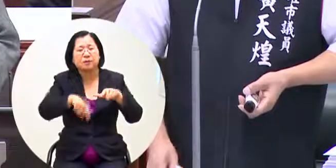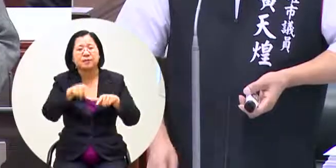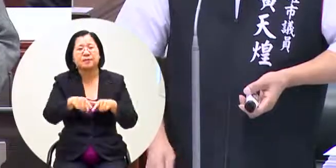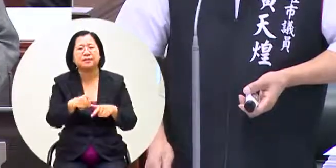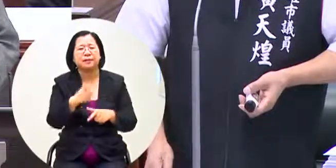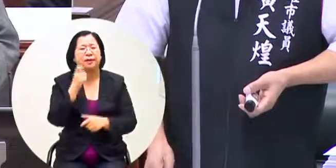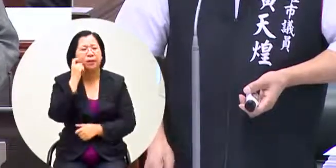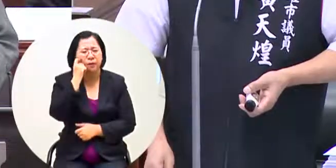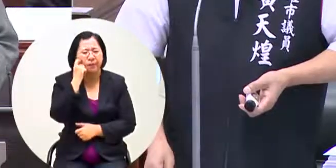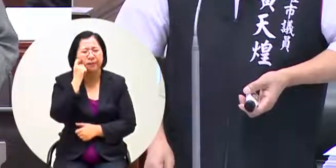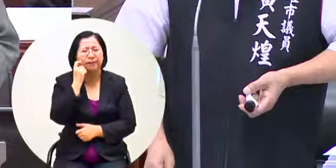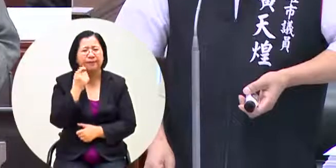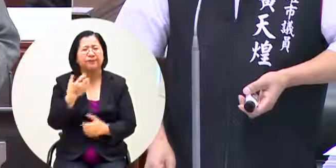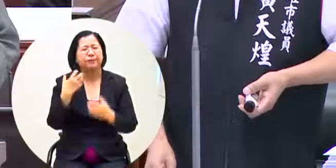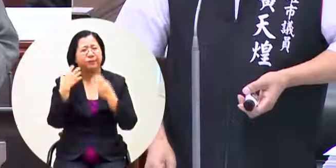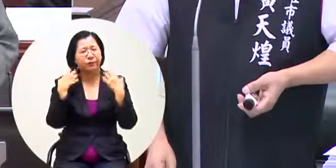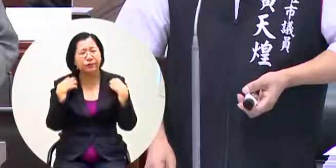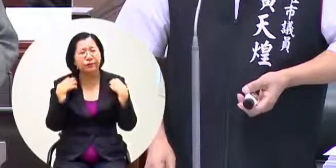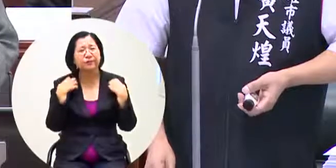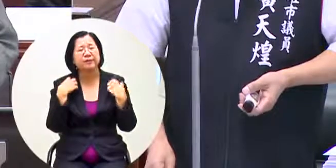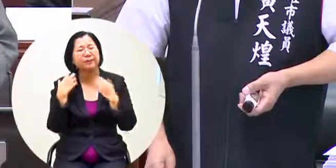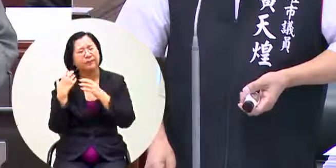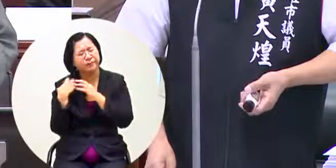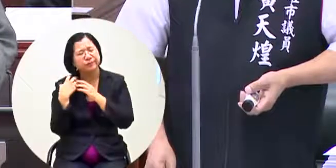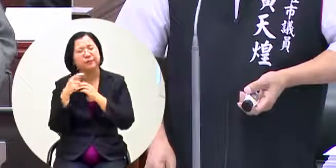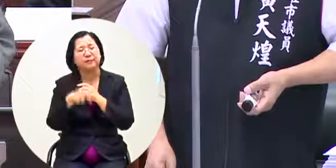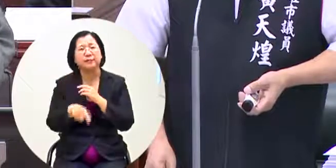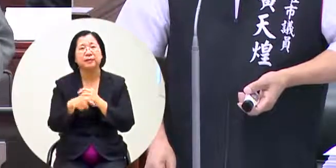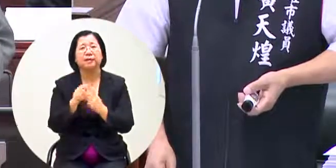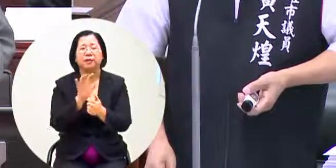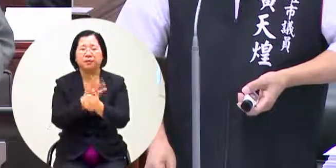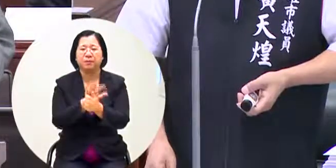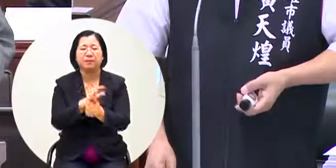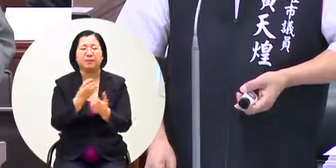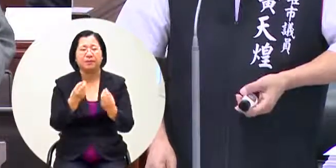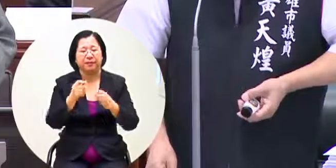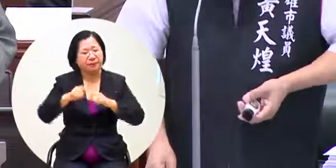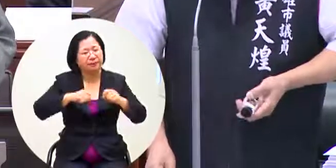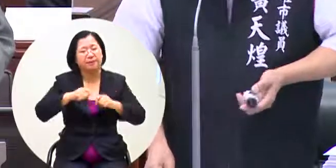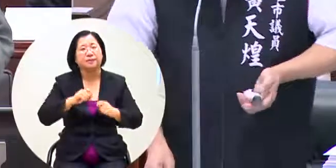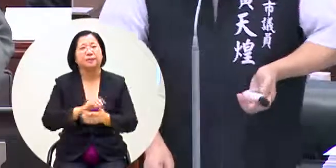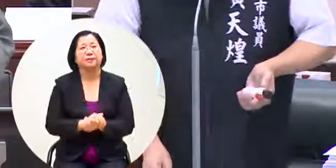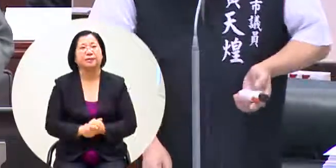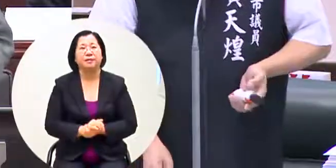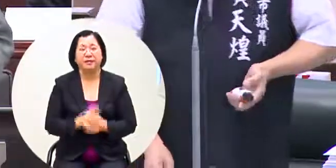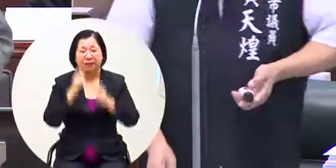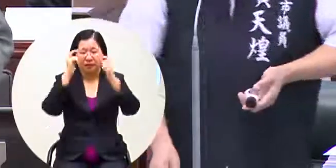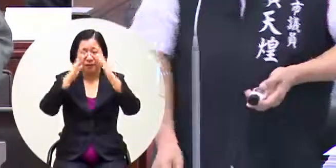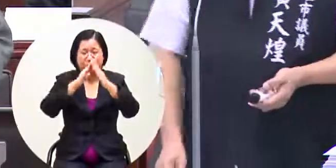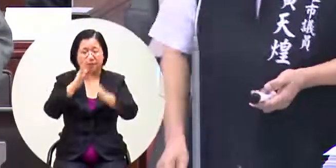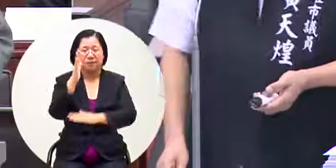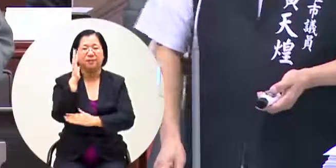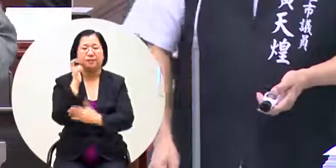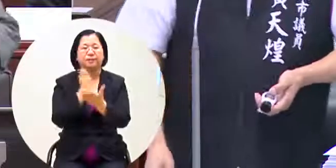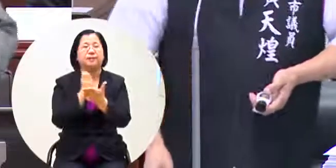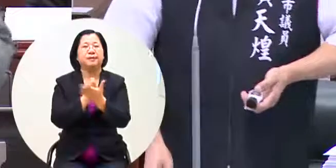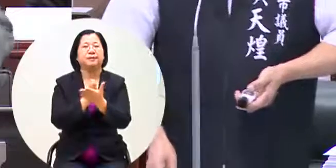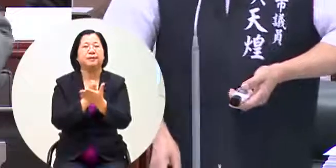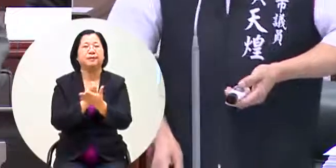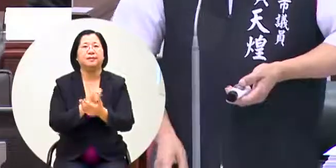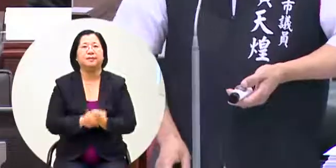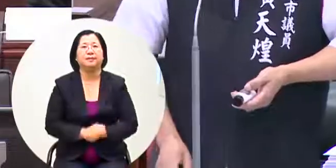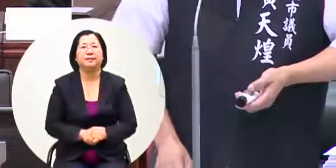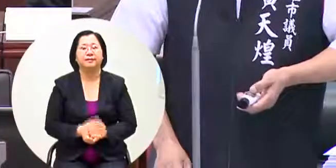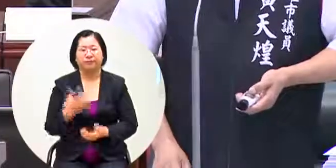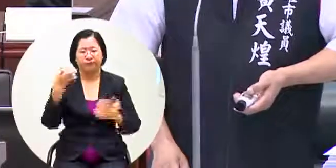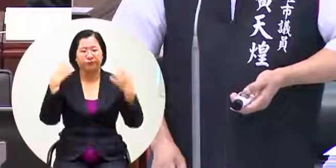如果没有帮助的计划，高雄市政府有责任严格把关。啊，我嘛用安尼甲黄议员表示，这个